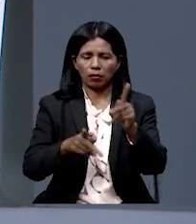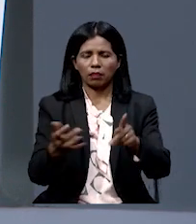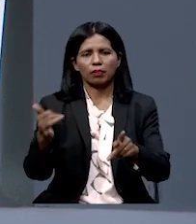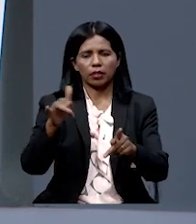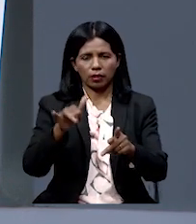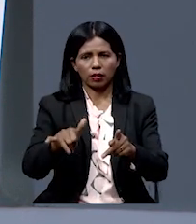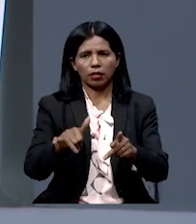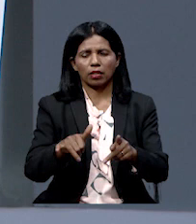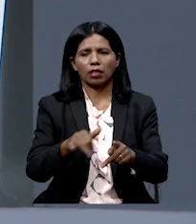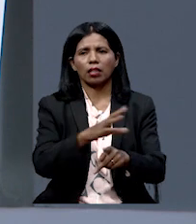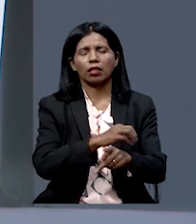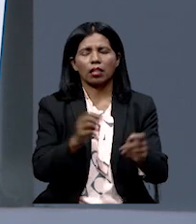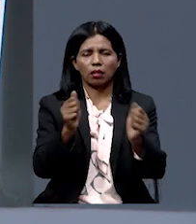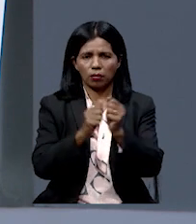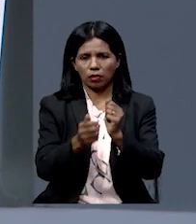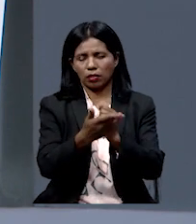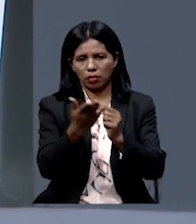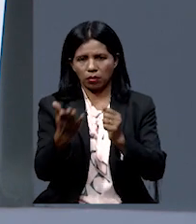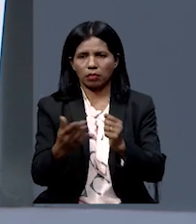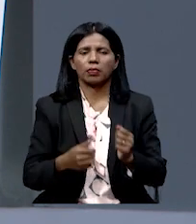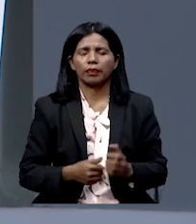sira nia ema sira nia akompanya